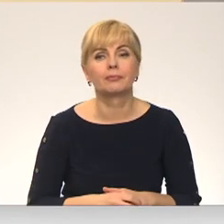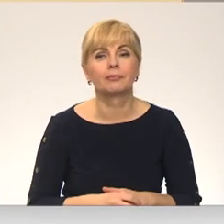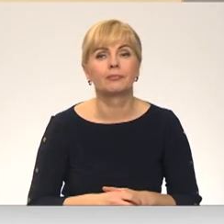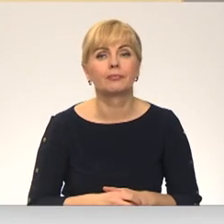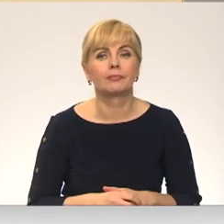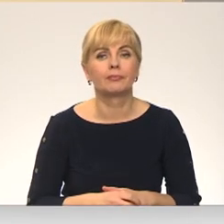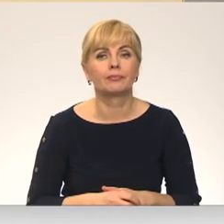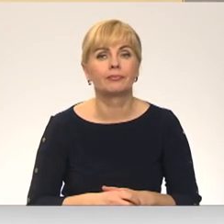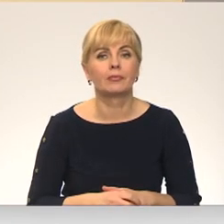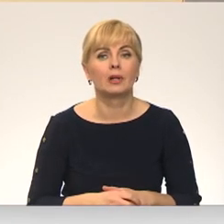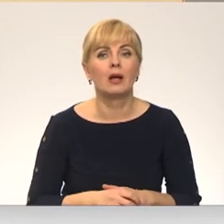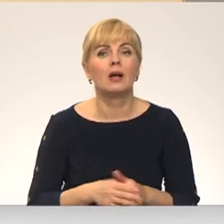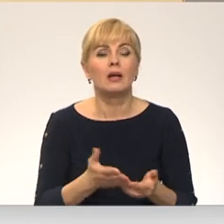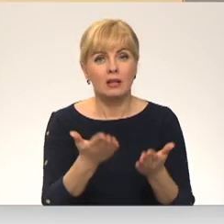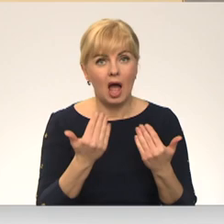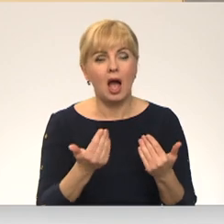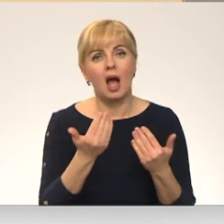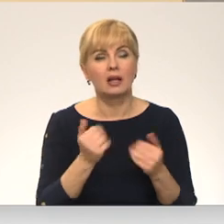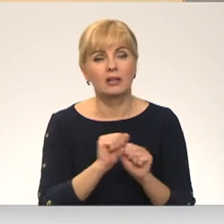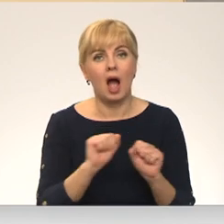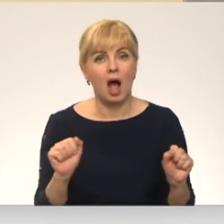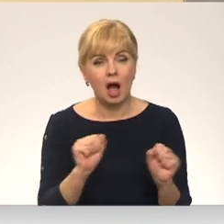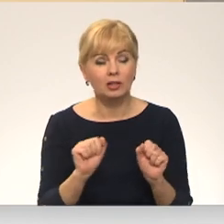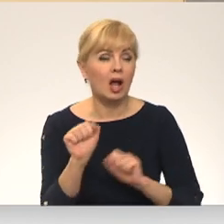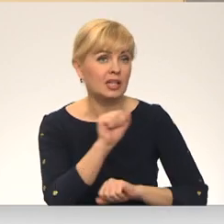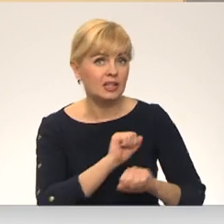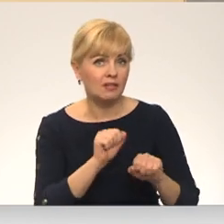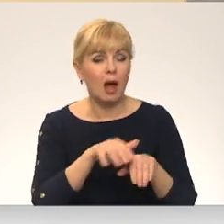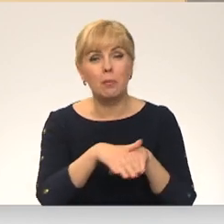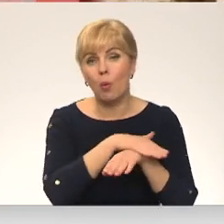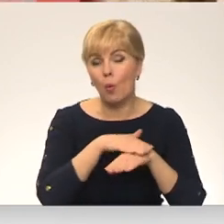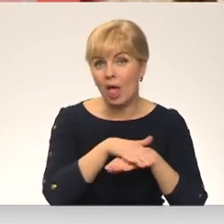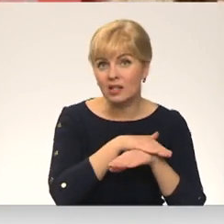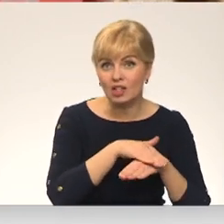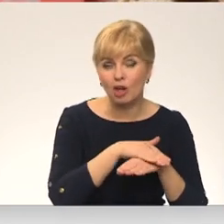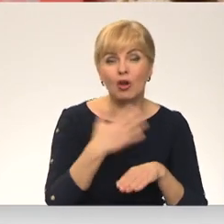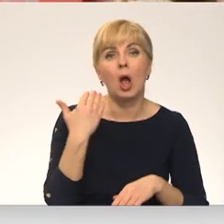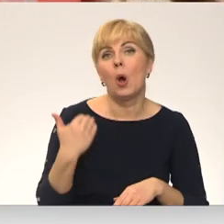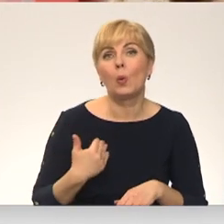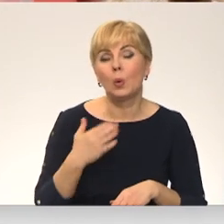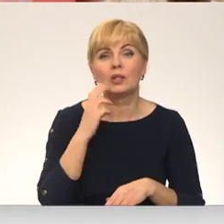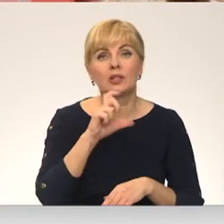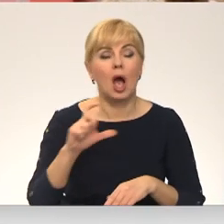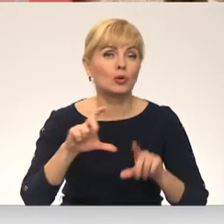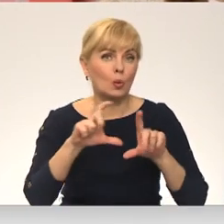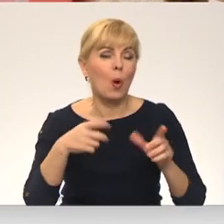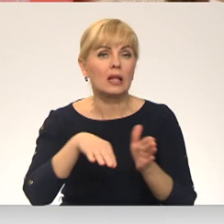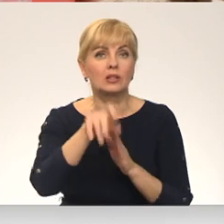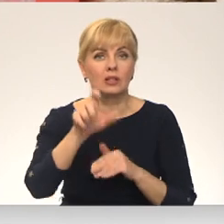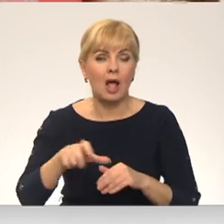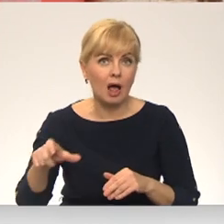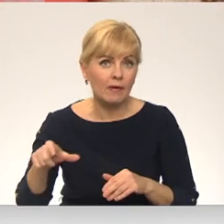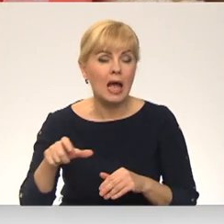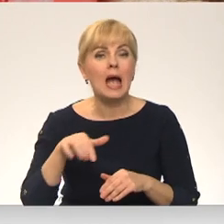Varat nākt ātrāk, jo mums tā diezgan raiti iet. Lai izvairītos no lielas pulcēšanās, Kuldīgas senioru skolas dalībnieces cilvēkus